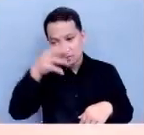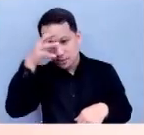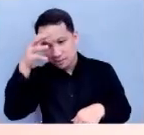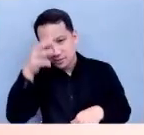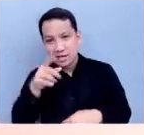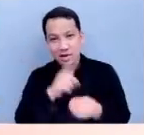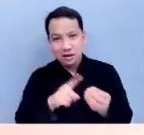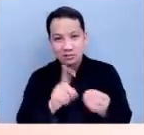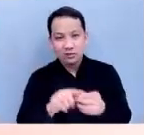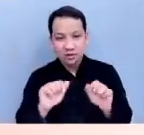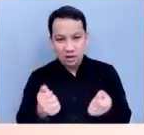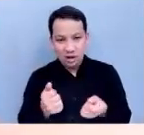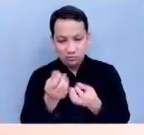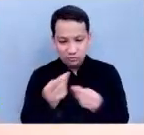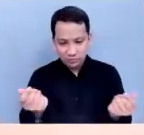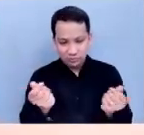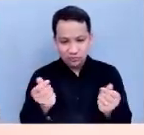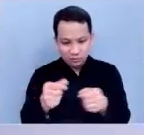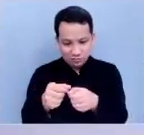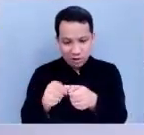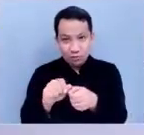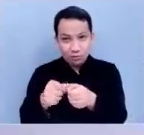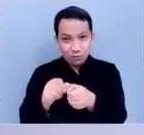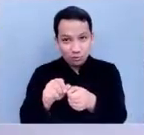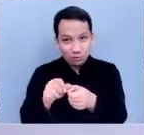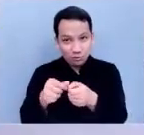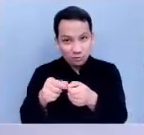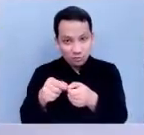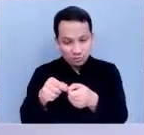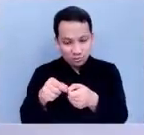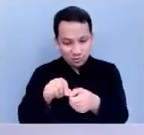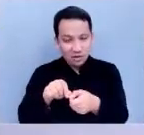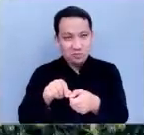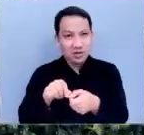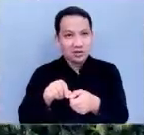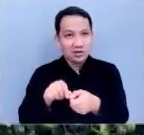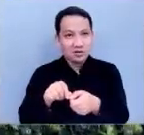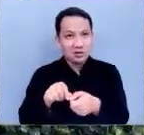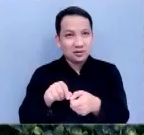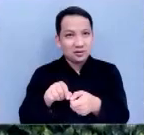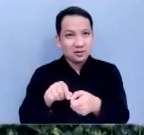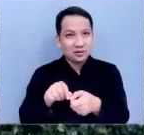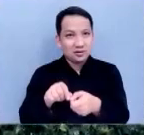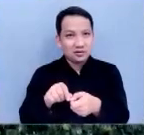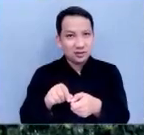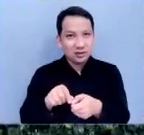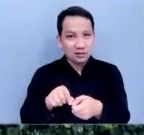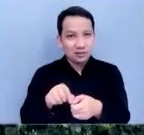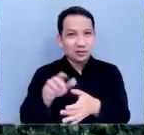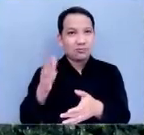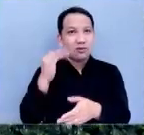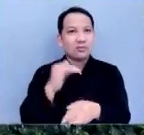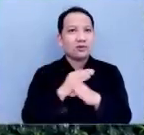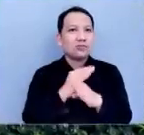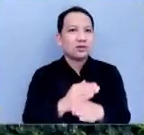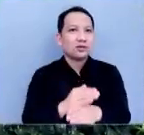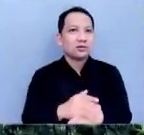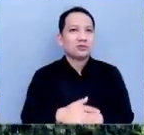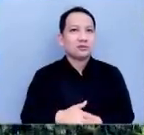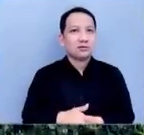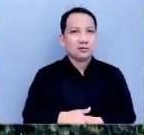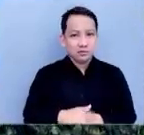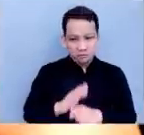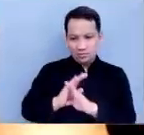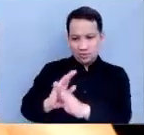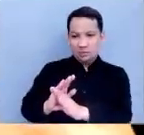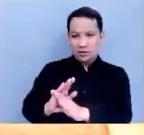comes to handling yung kuto kung nagkakaroon man yung kanilang anak? Well, syempre, dapat iwas-iwas muna talaga. No? Kasi kapag ka nagkakaganyan, iwasan din